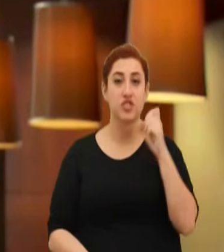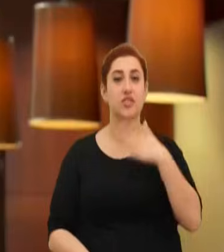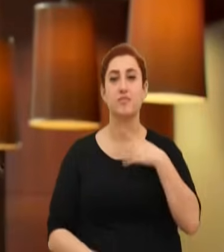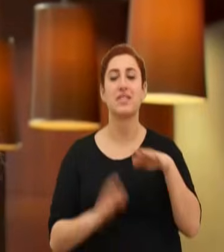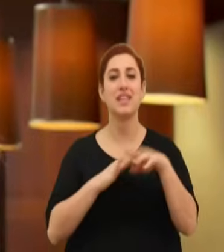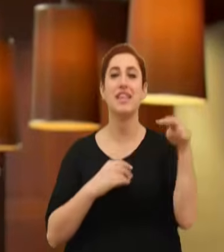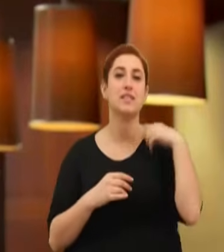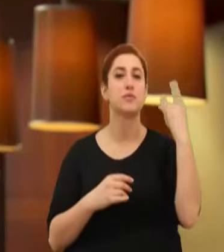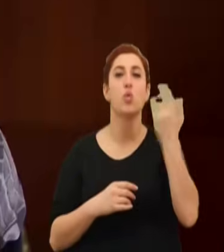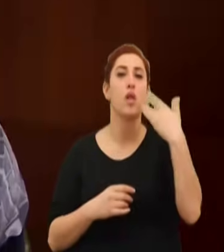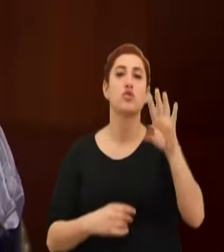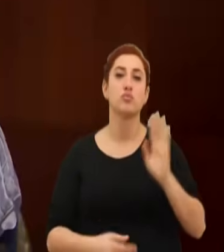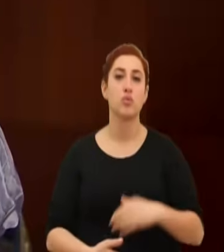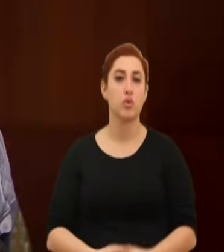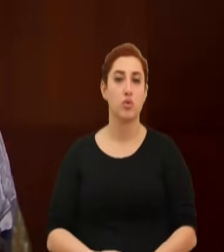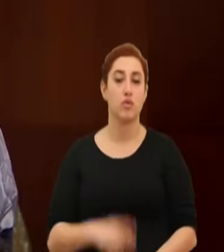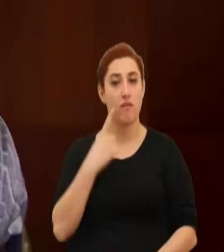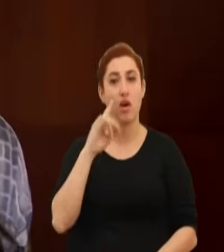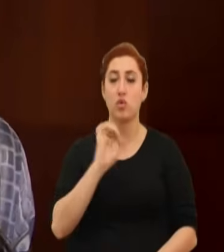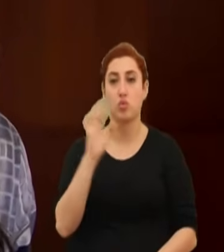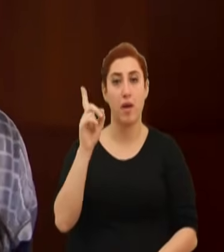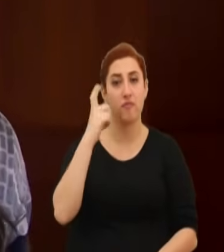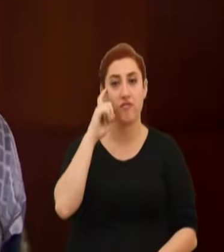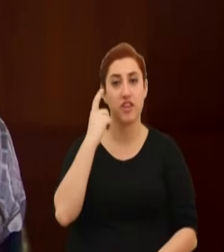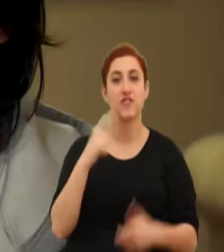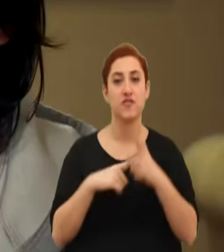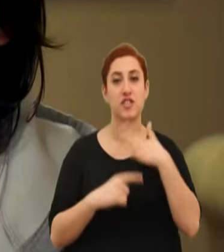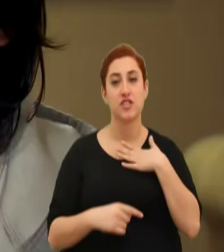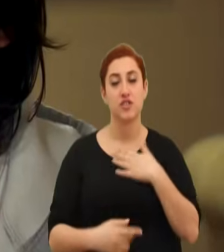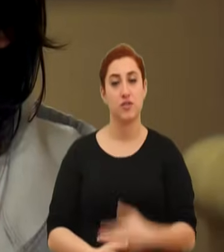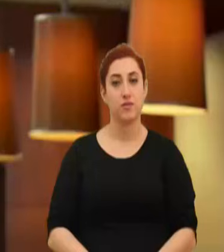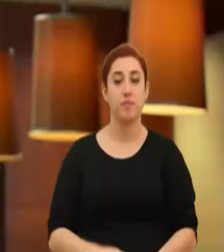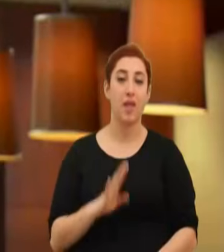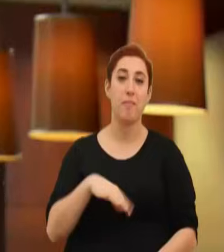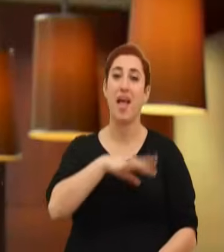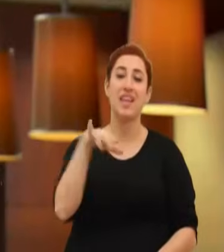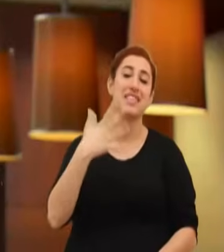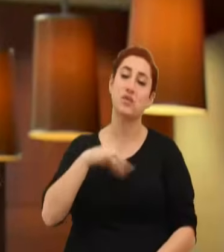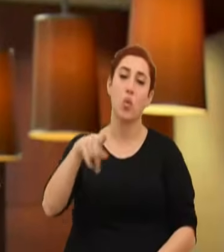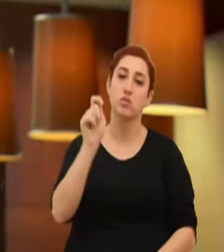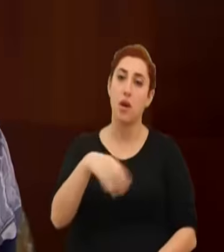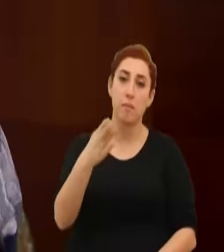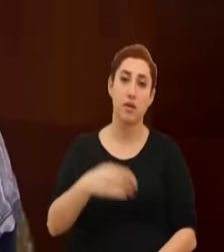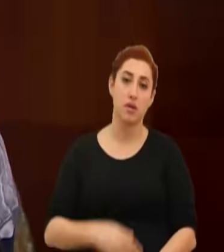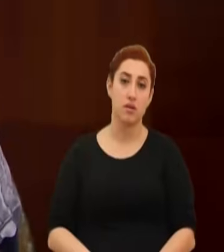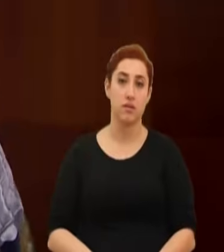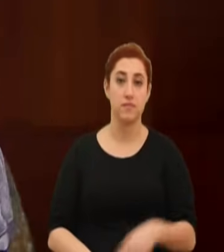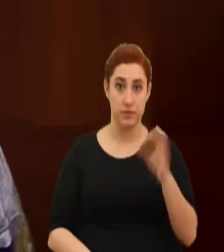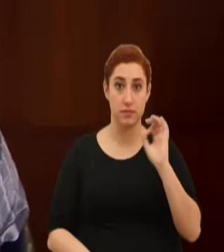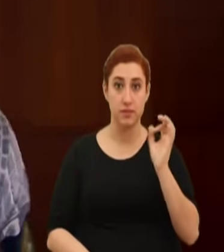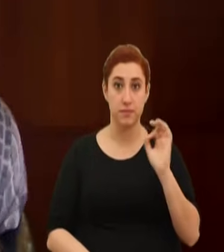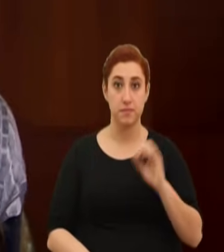Ceyda'cığım biz neden ikimiz takılmıyoruz? Valla bence şahane bir fikir Filiz'ciğim. Hem herkes ne istiyorsa onu yapar. Değil